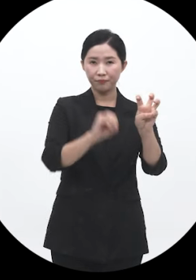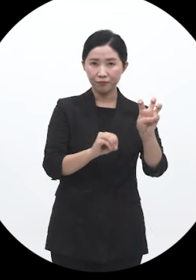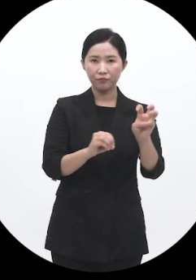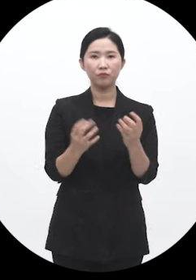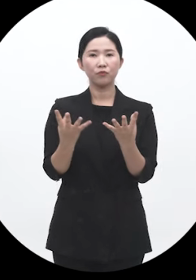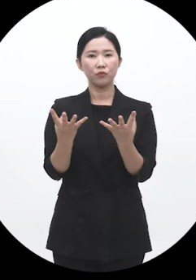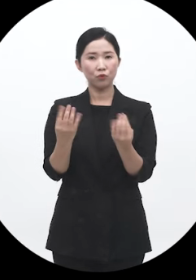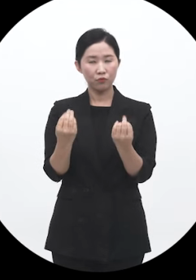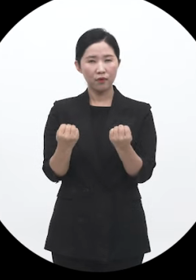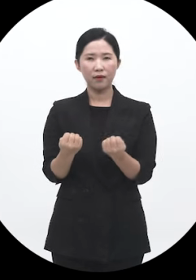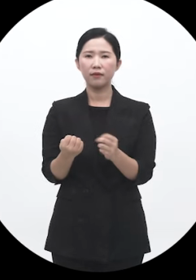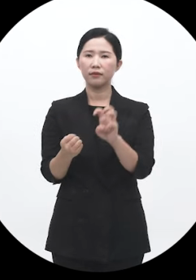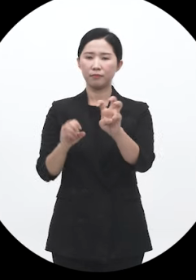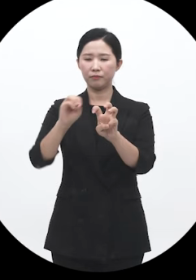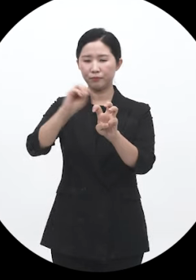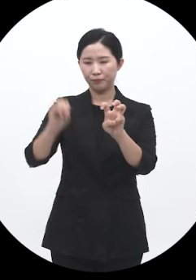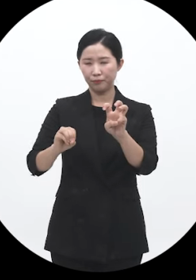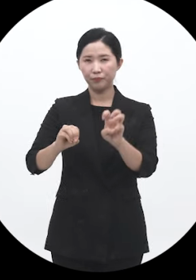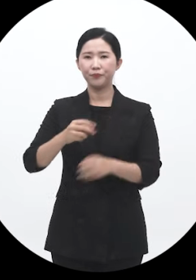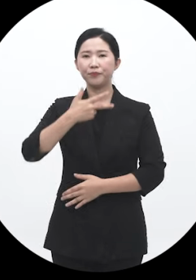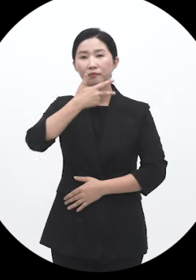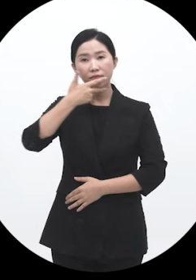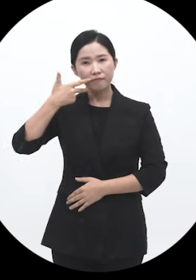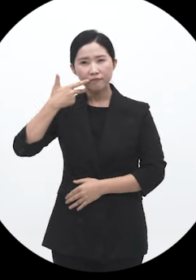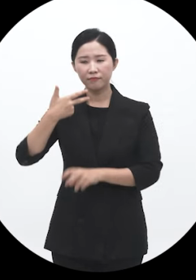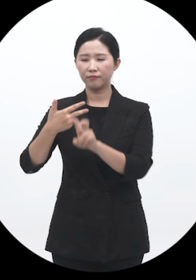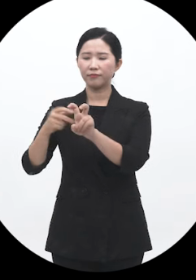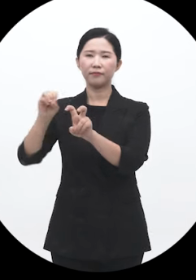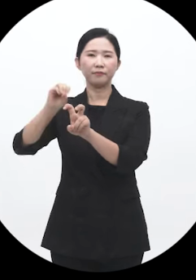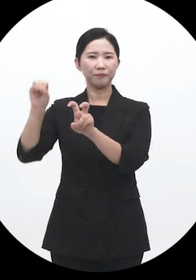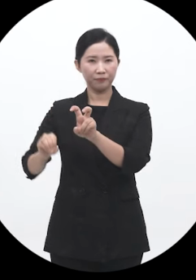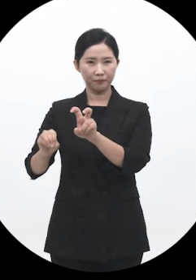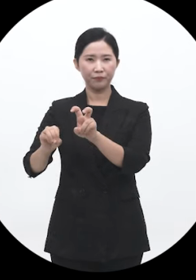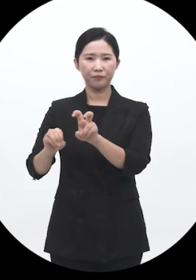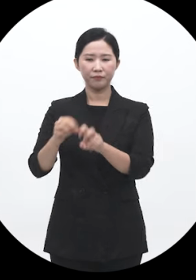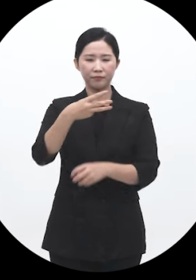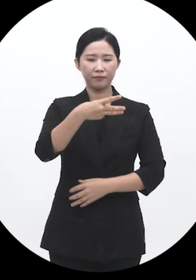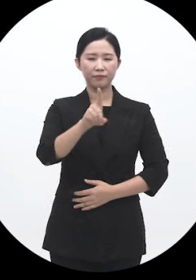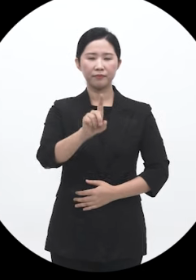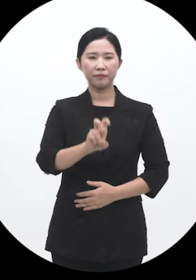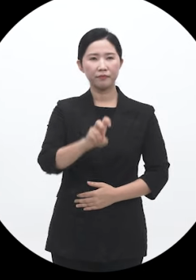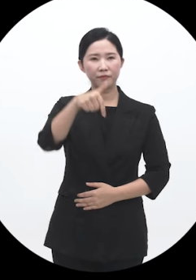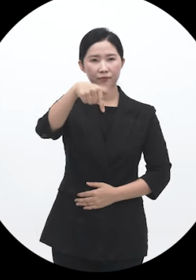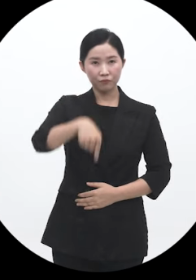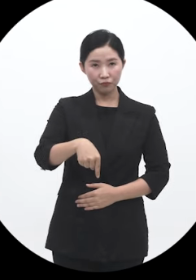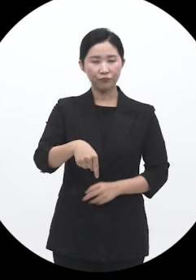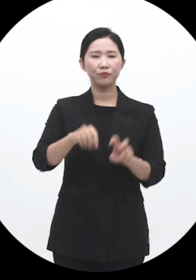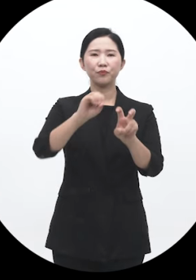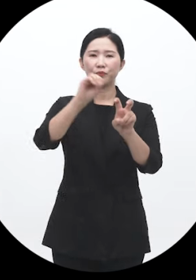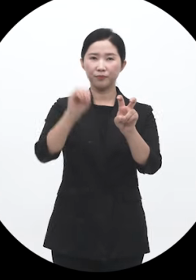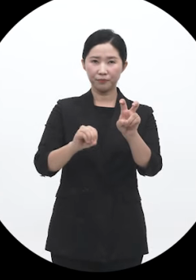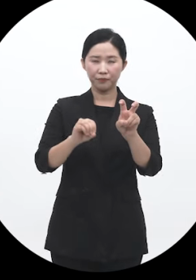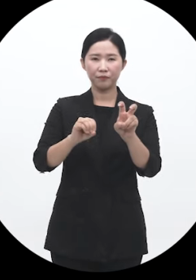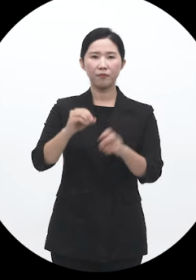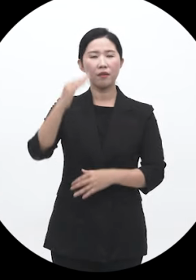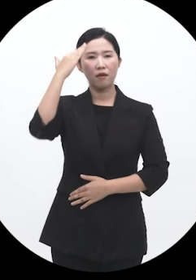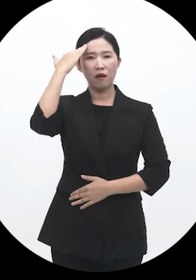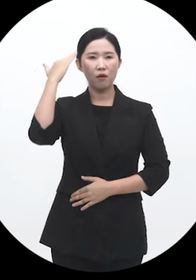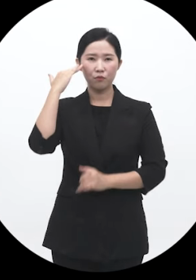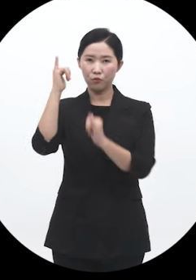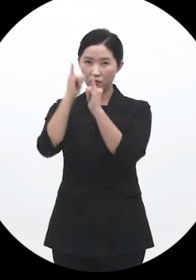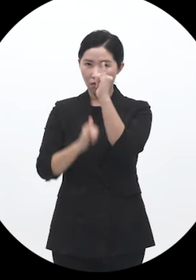2026학년도에는 국어 30%, 수학 30%, 영어 20%, 탐구 한